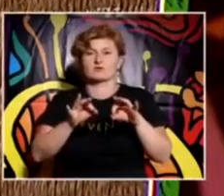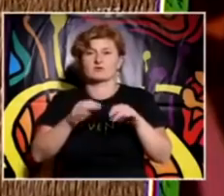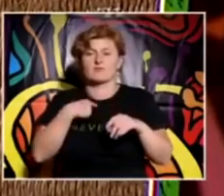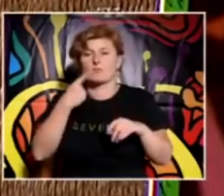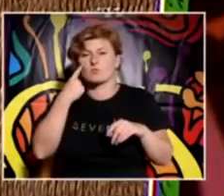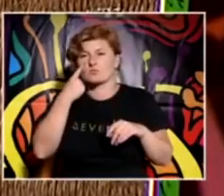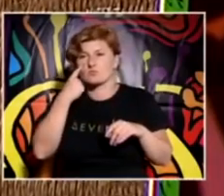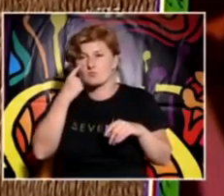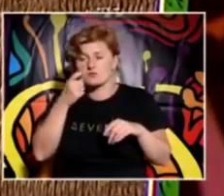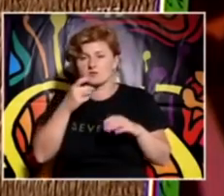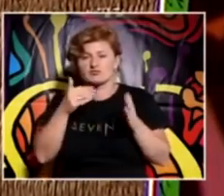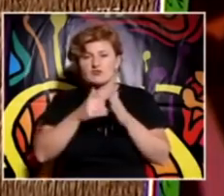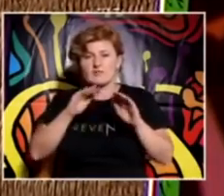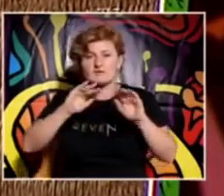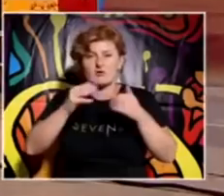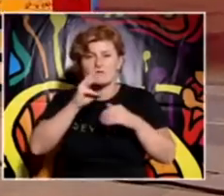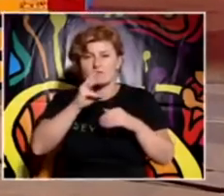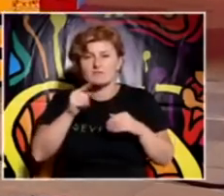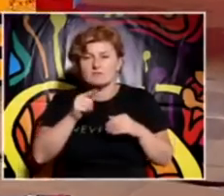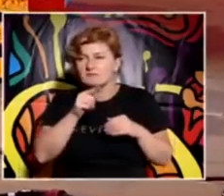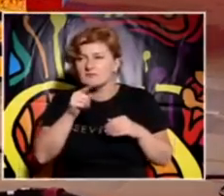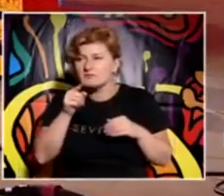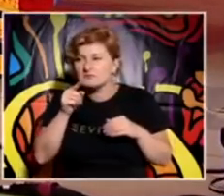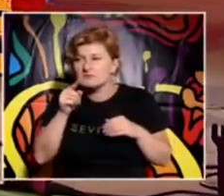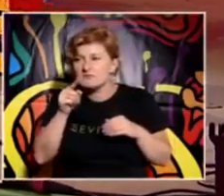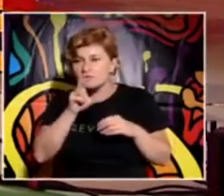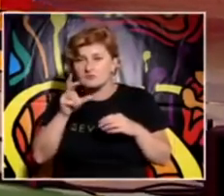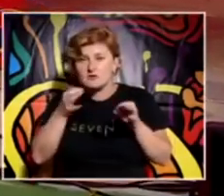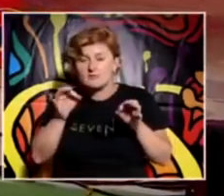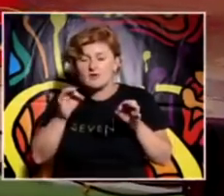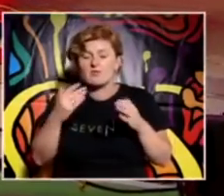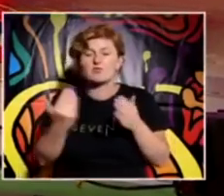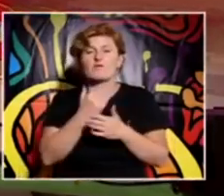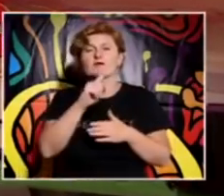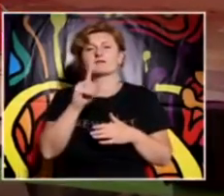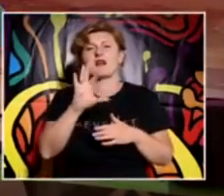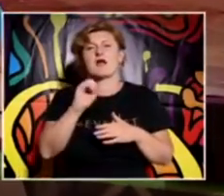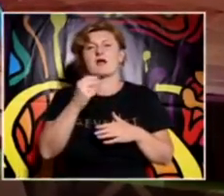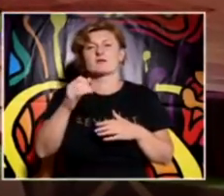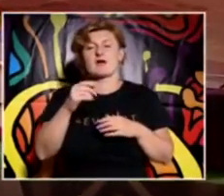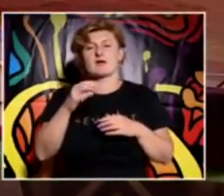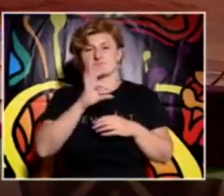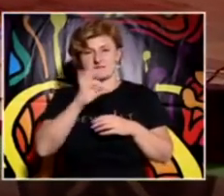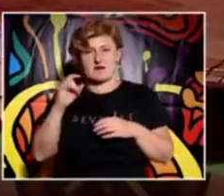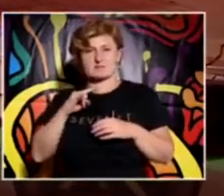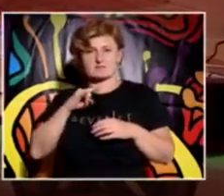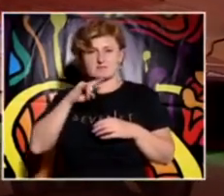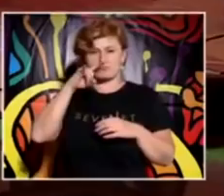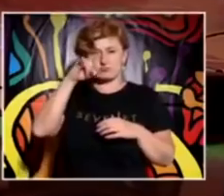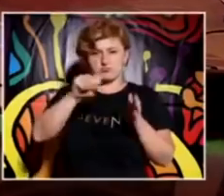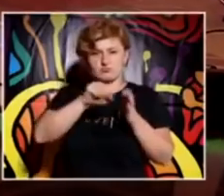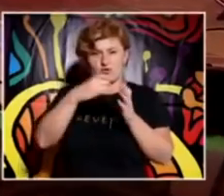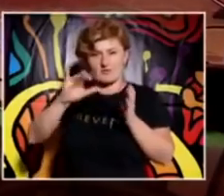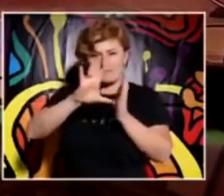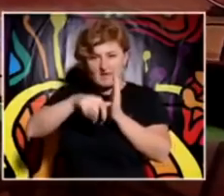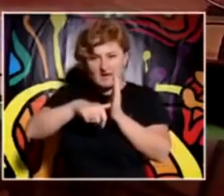Patrzysz, naprawdę czatować trzeba na te trasy, czy mi odpowiada. Ja na przykład w Nowej Zelandii specjalnie lokalnym lotem doleciałam do innego miasta,